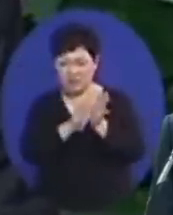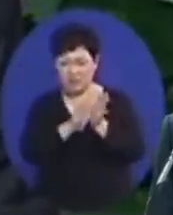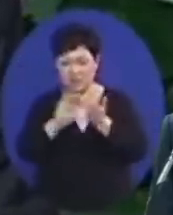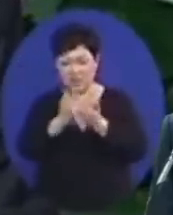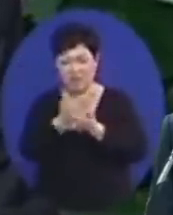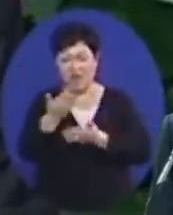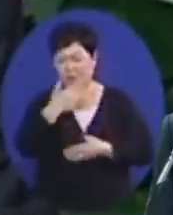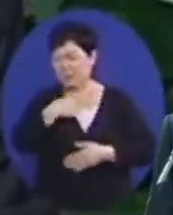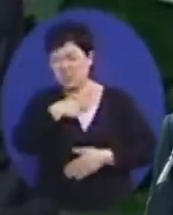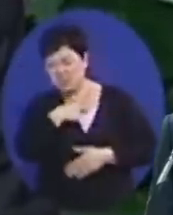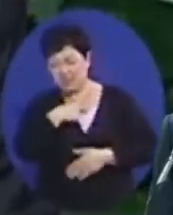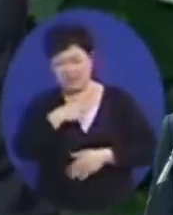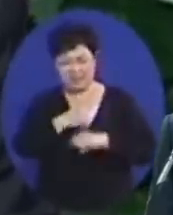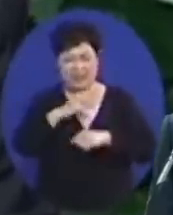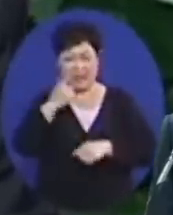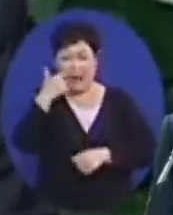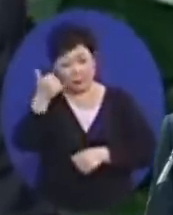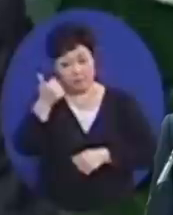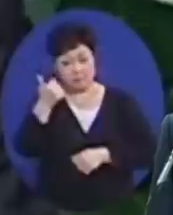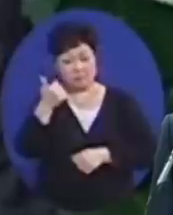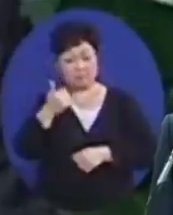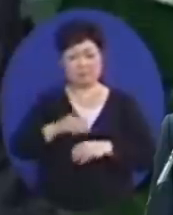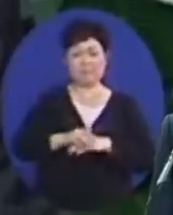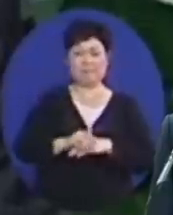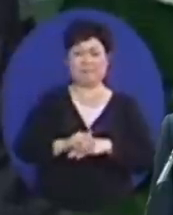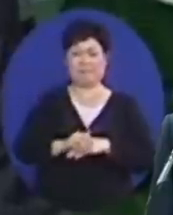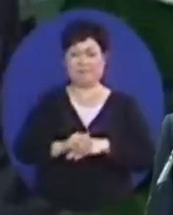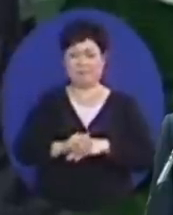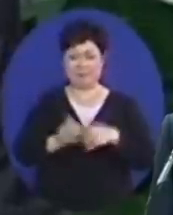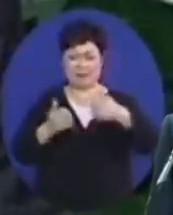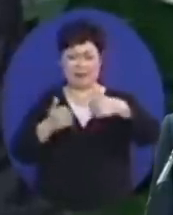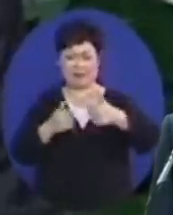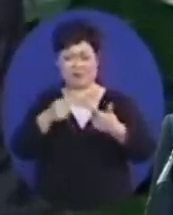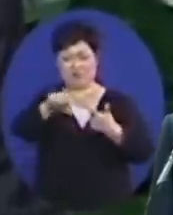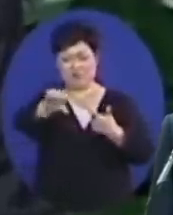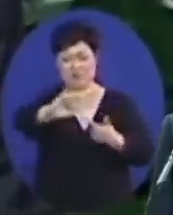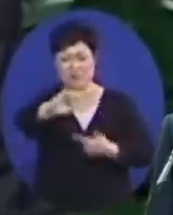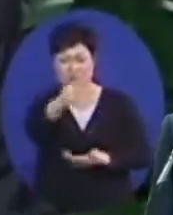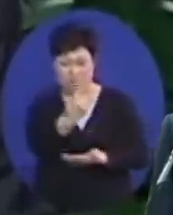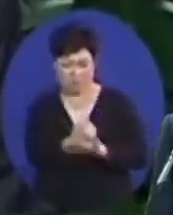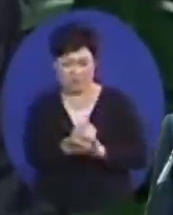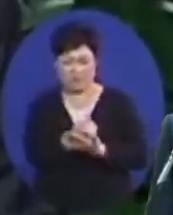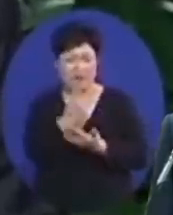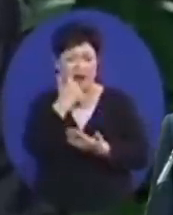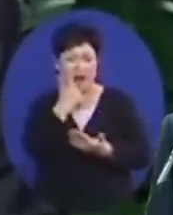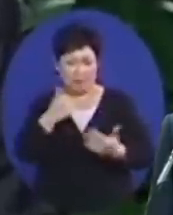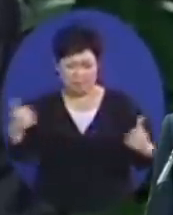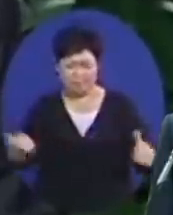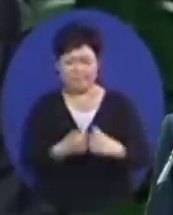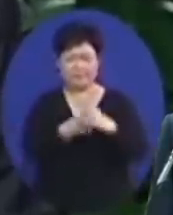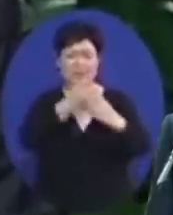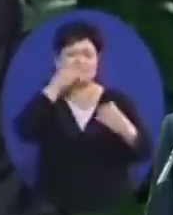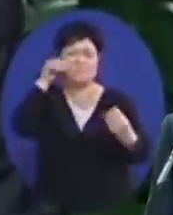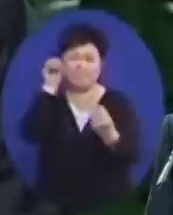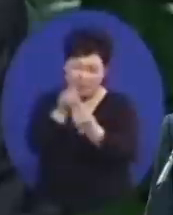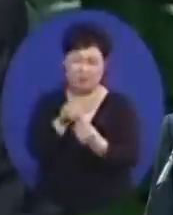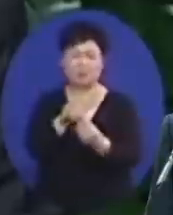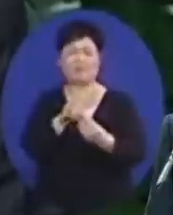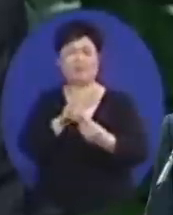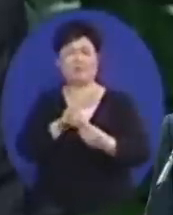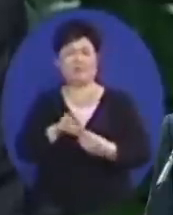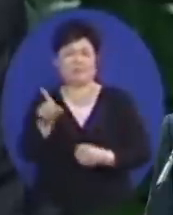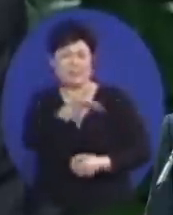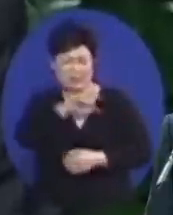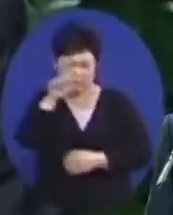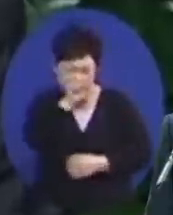먹으려고 했는데 아버지는 그가 돌아오자마자 그를 끼어안고 입 맞춰주고